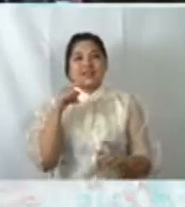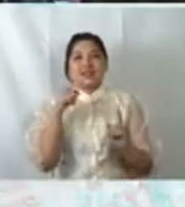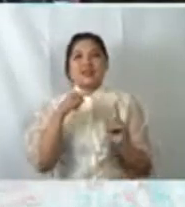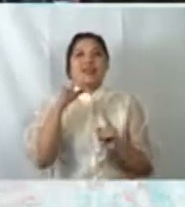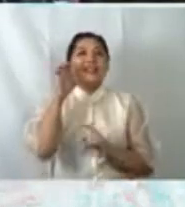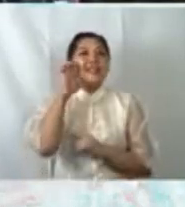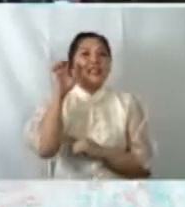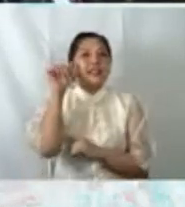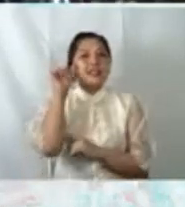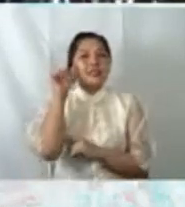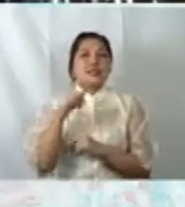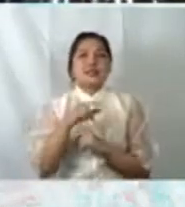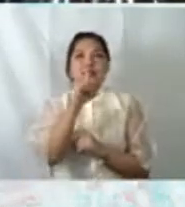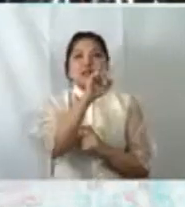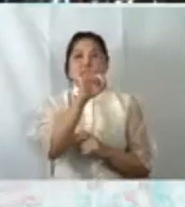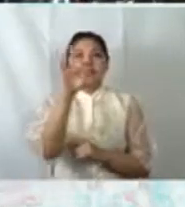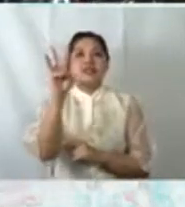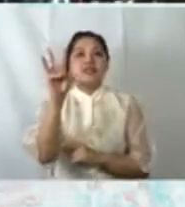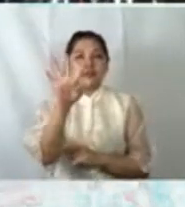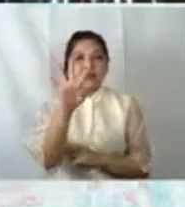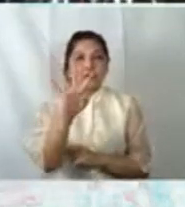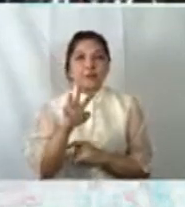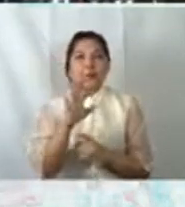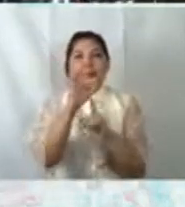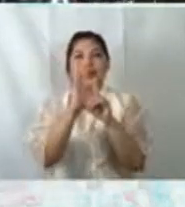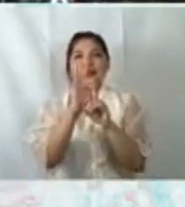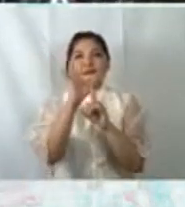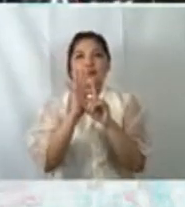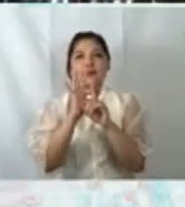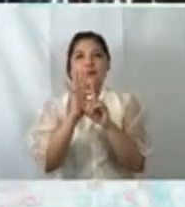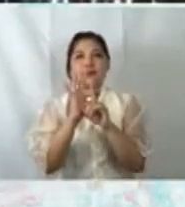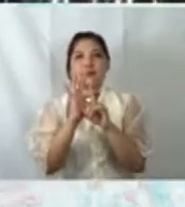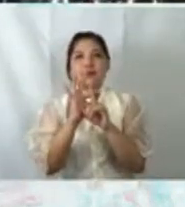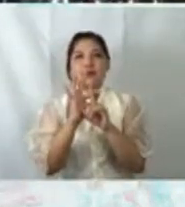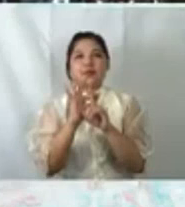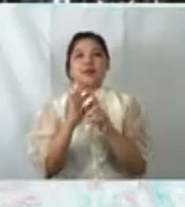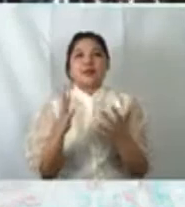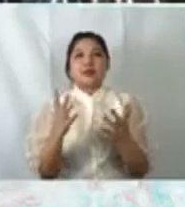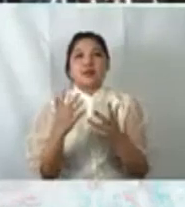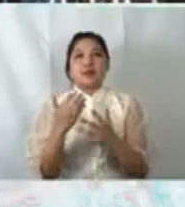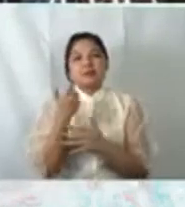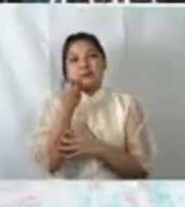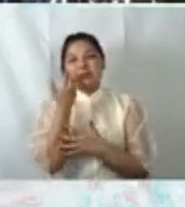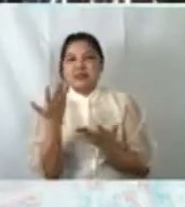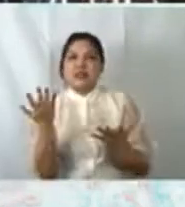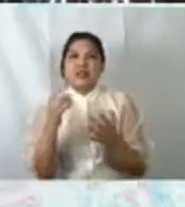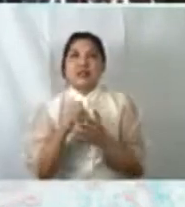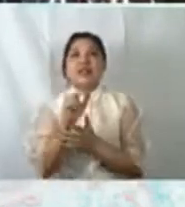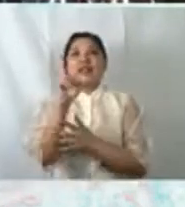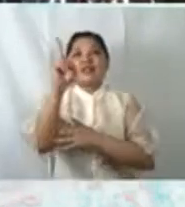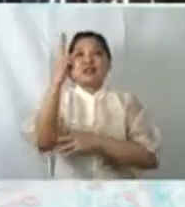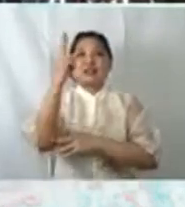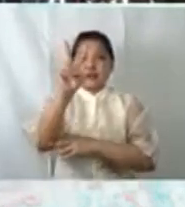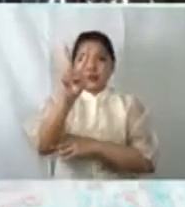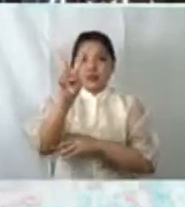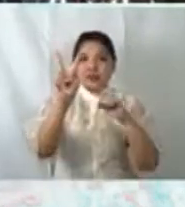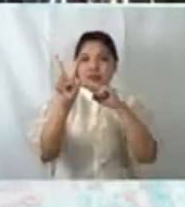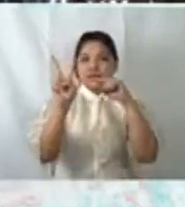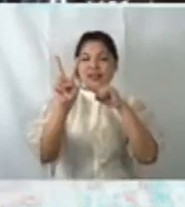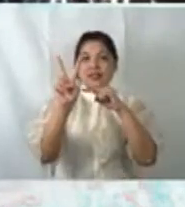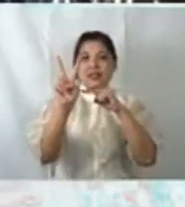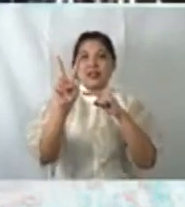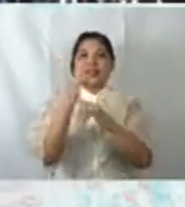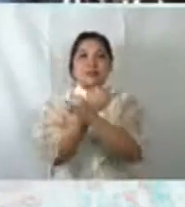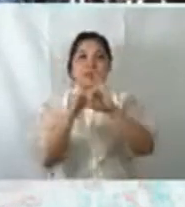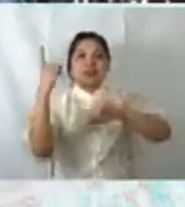by 1964, February, mamamatay na po. So nakadalawang Independence Day po si